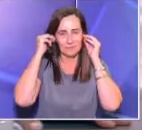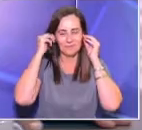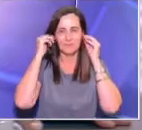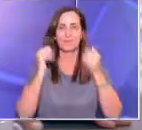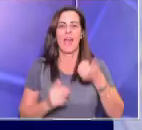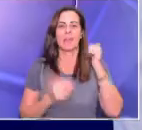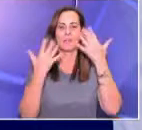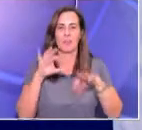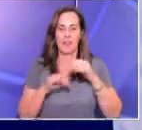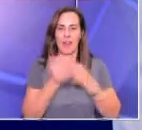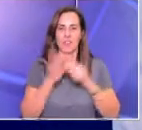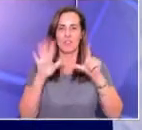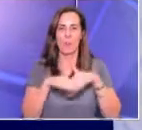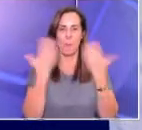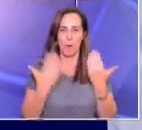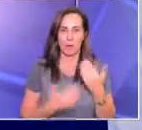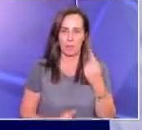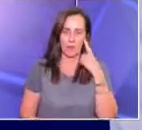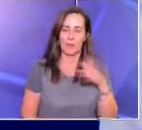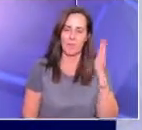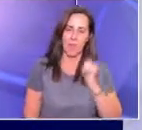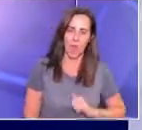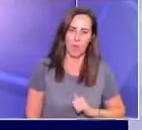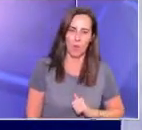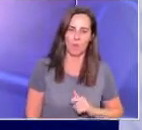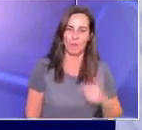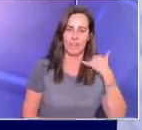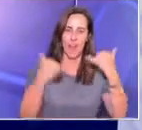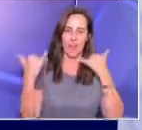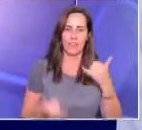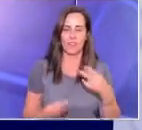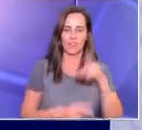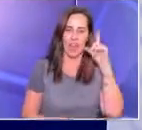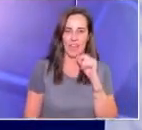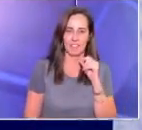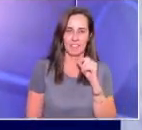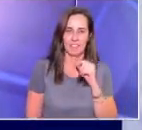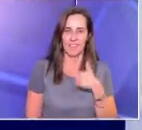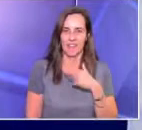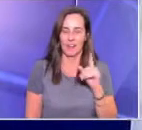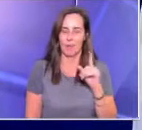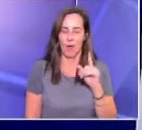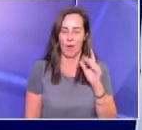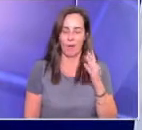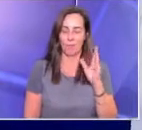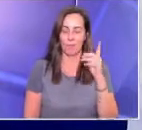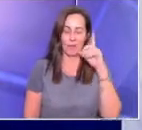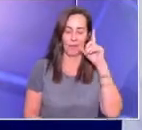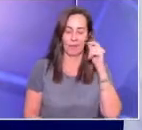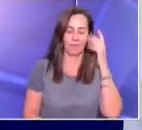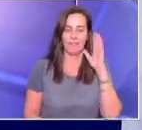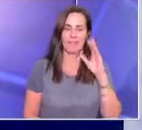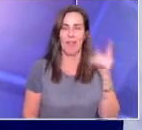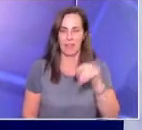אתמול ספרנו קולות עד כמעט 7 בבוקר. אתה יודע, אמרתי, נלך לנוח, ואז ישר טלפונים, ואתה לא יכול להירדם. אני כמו זומבי חצי יושב פה באולפן. אתה בא אם